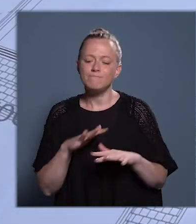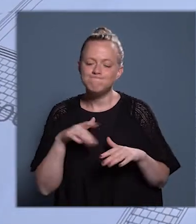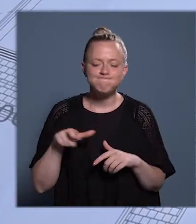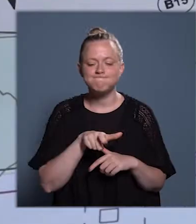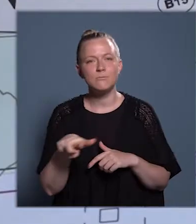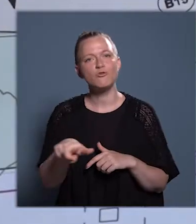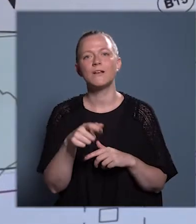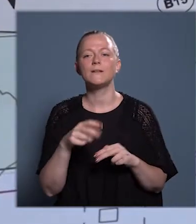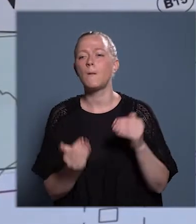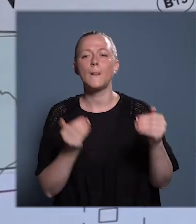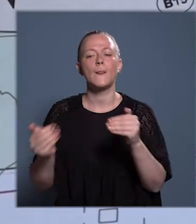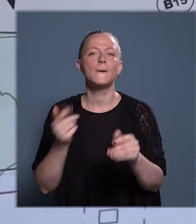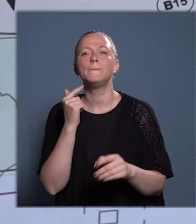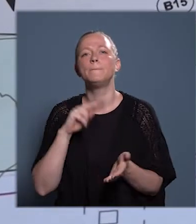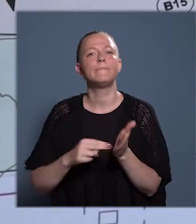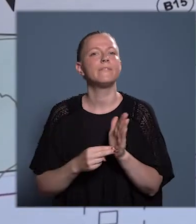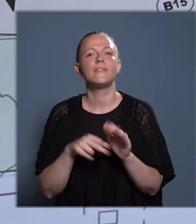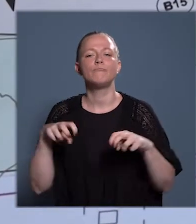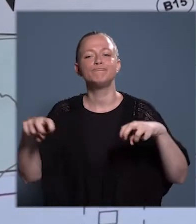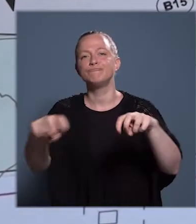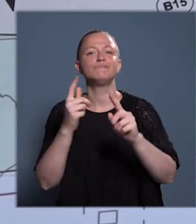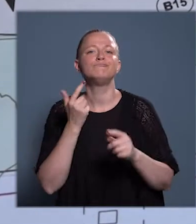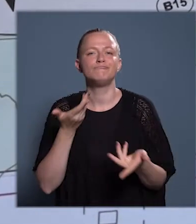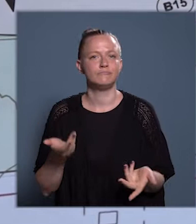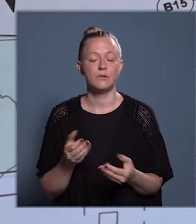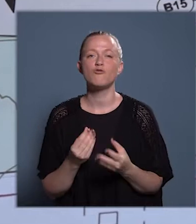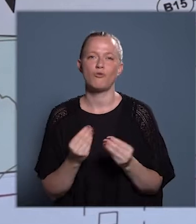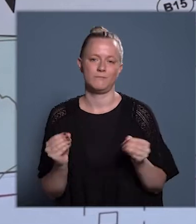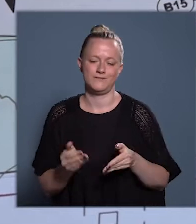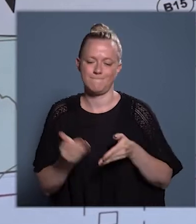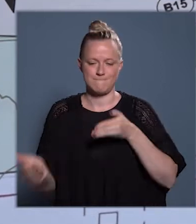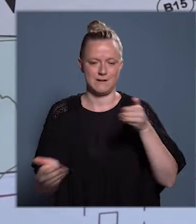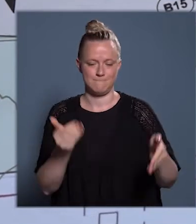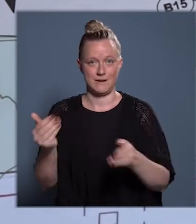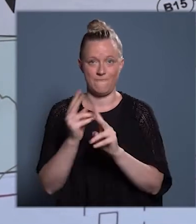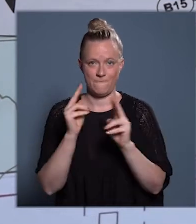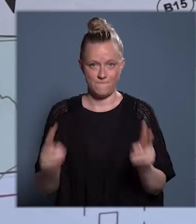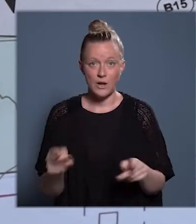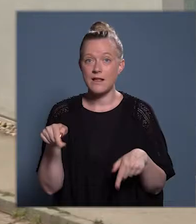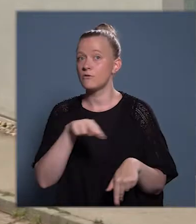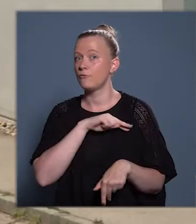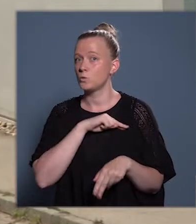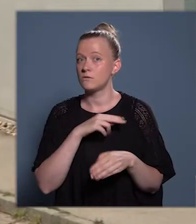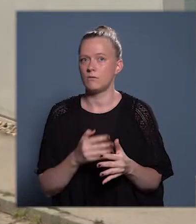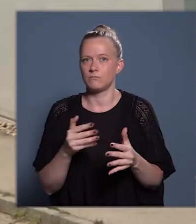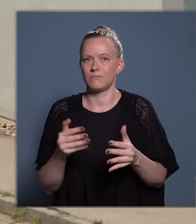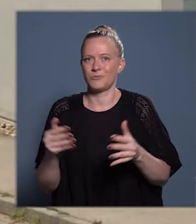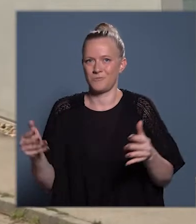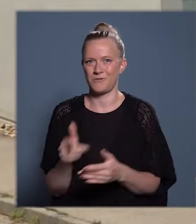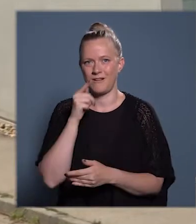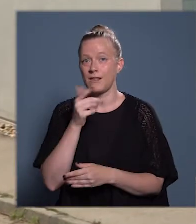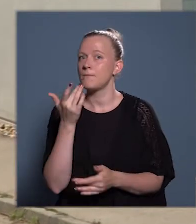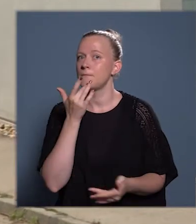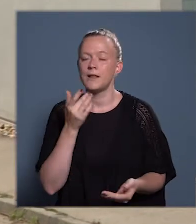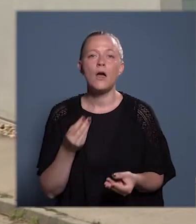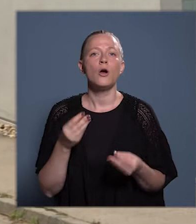tervben? Sok minden van eleve a sétány mellett, és ezek a funkciók tovább bővülnek. Például a Jódosos fürdő